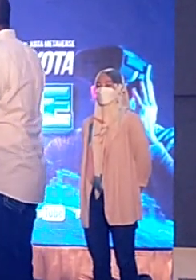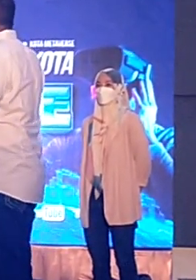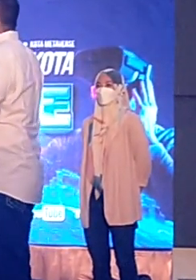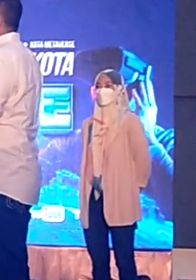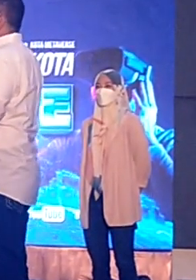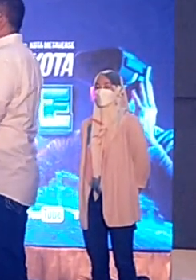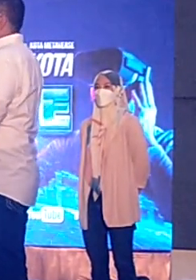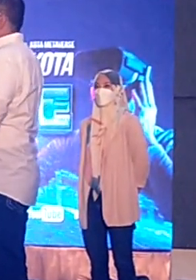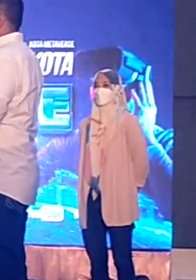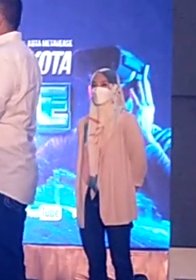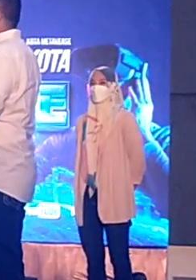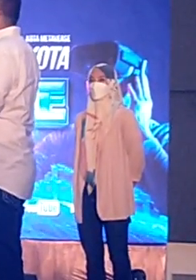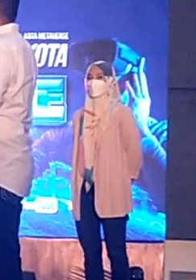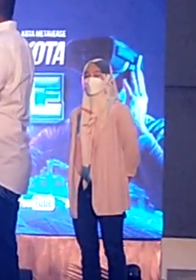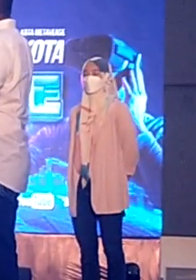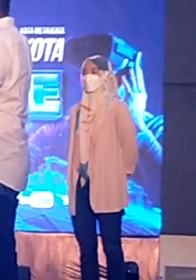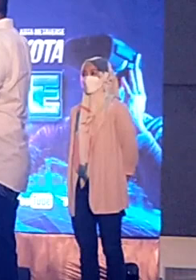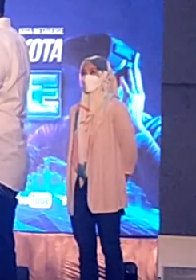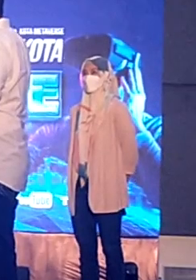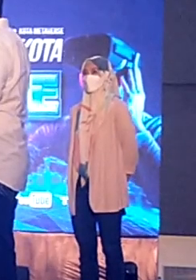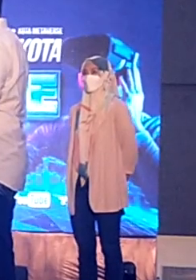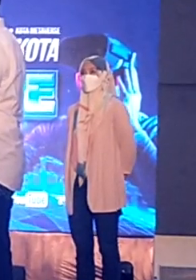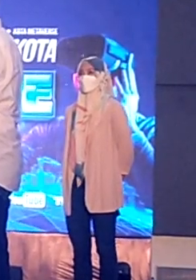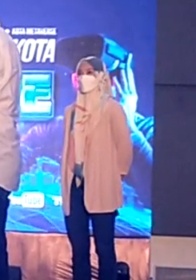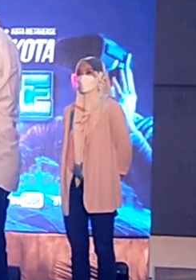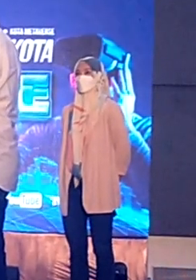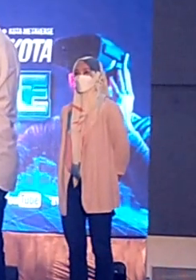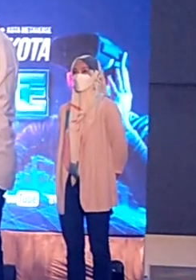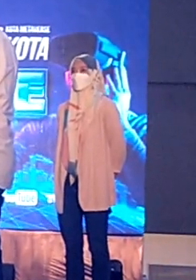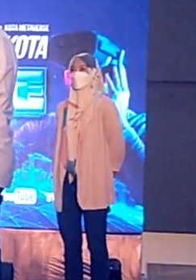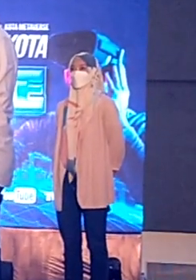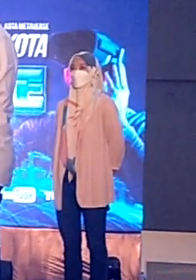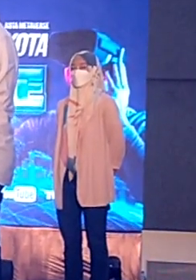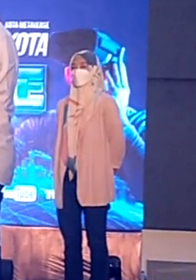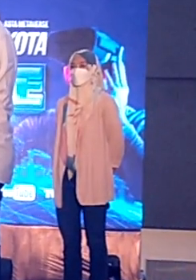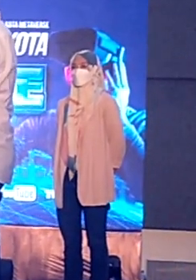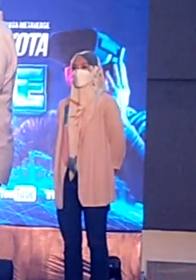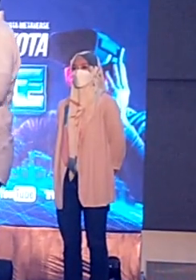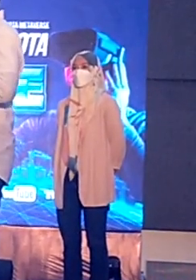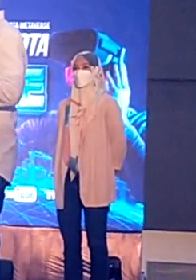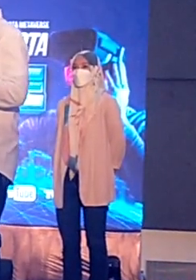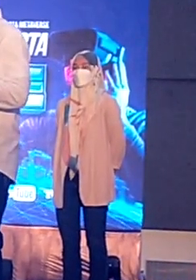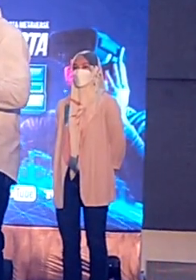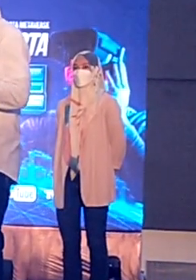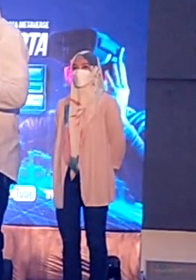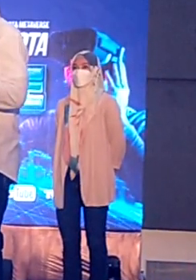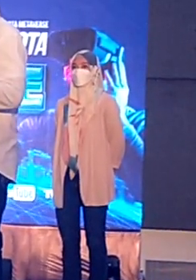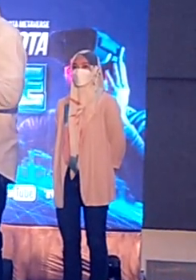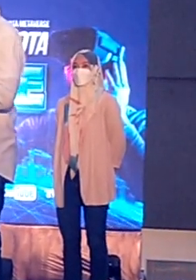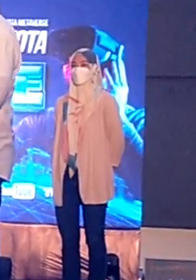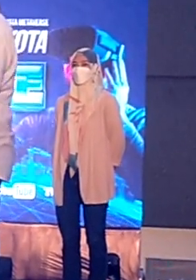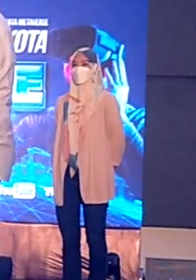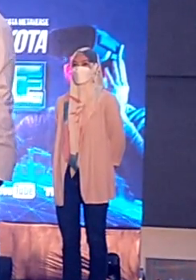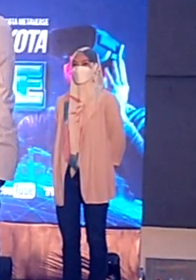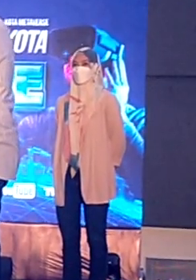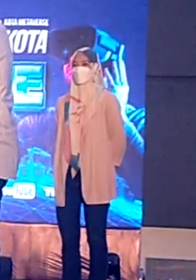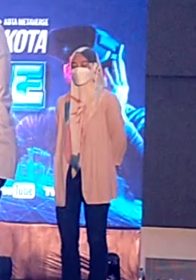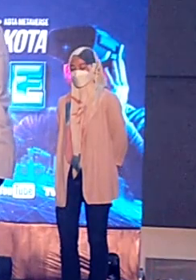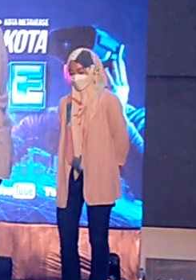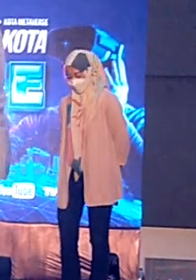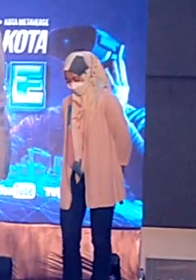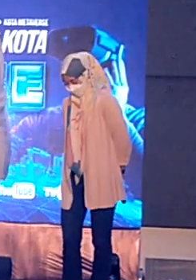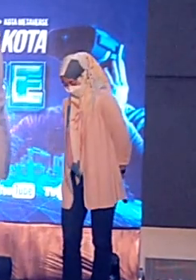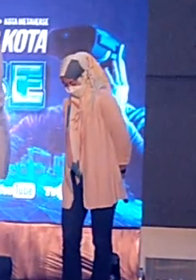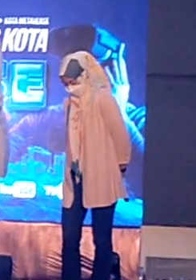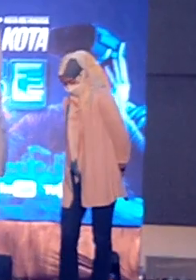inilah teknologi kita semoga tidak suka kalau sudah tidak libur mereka bersedih maka